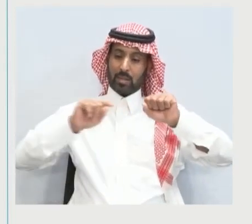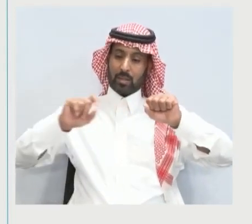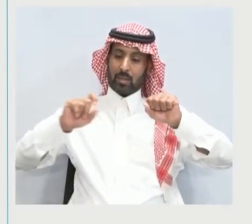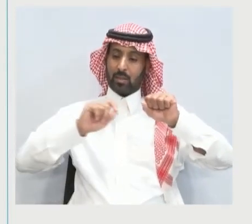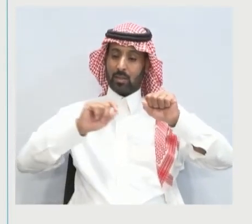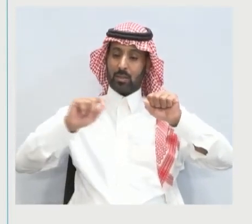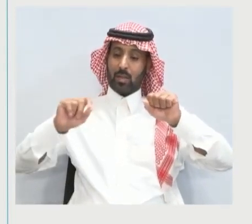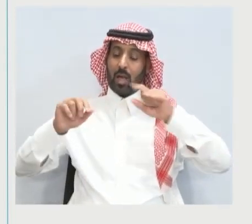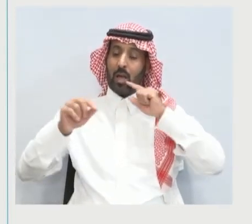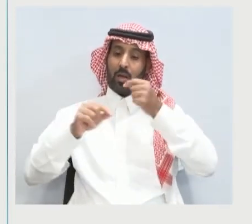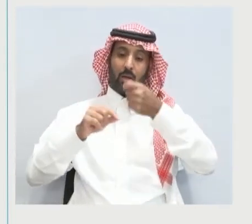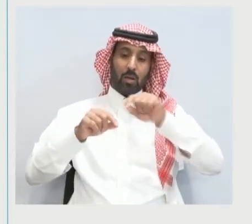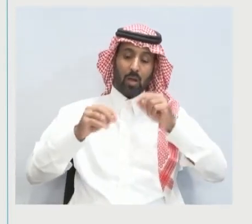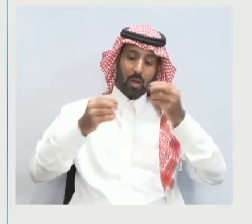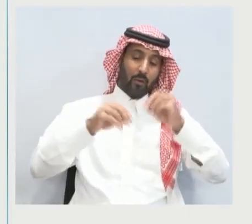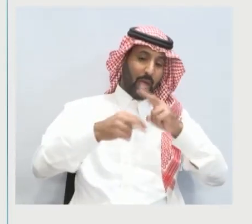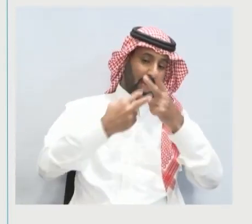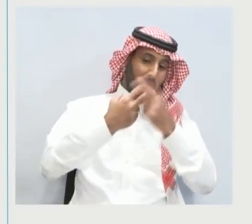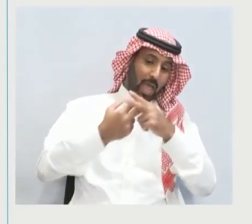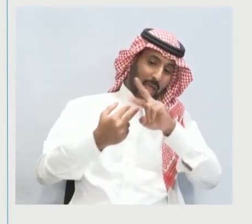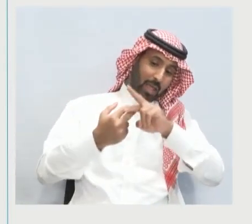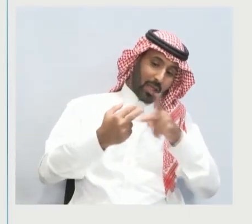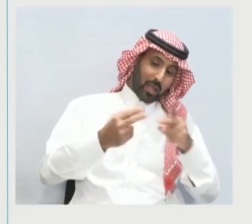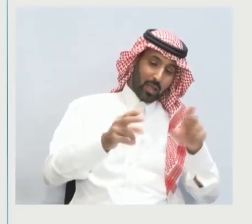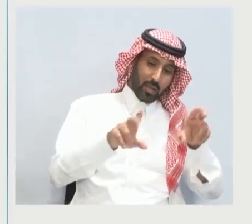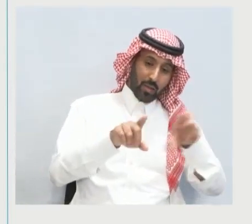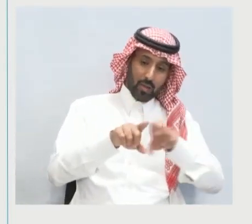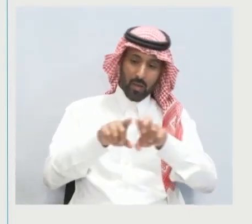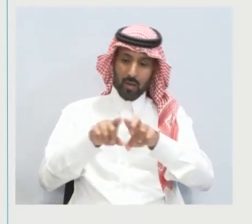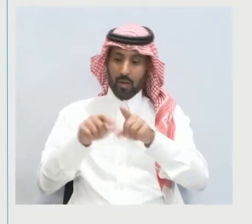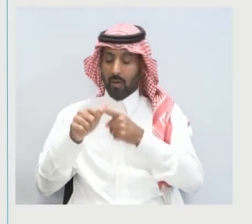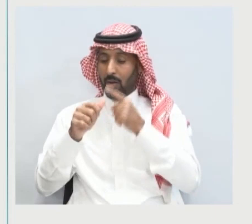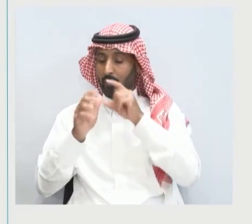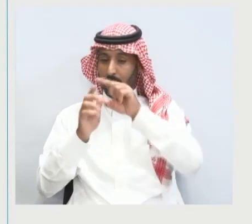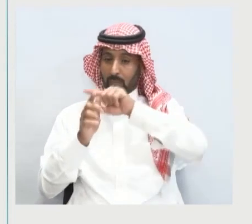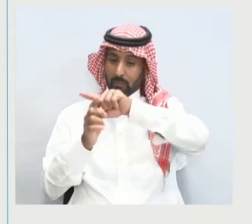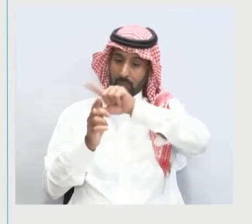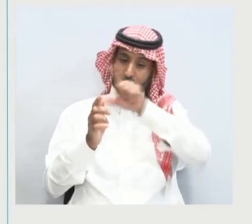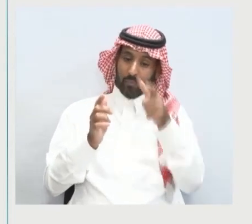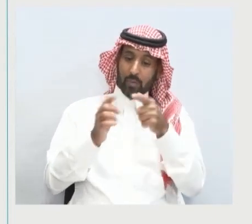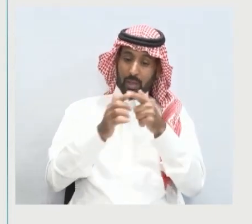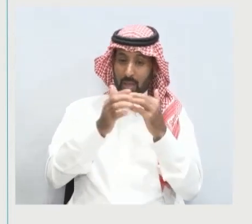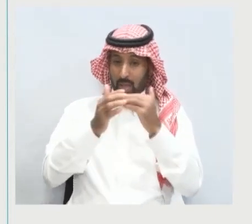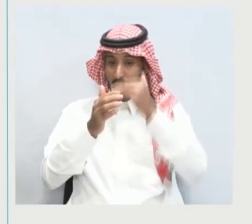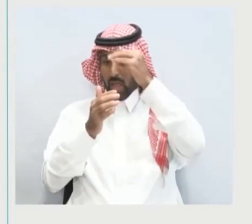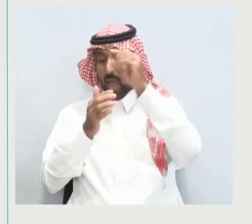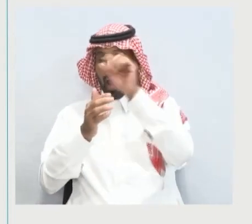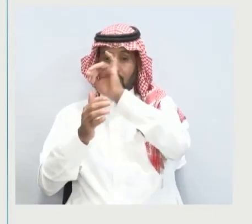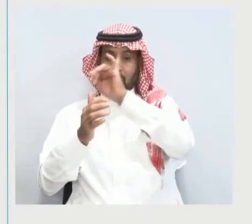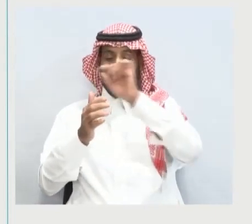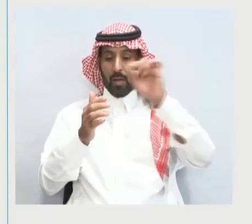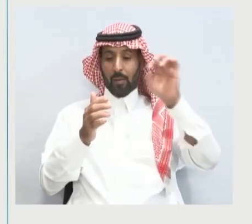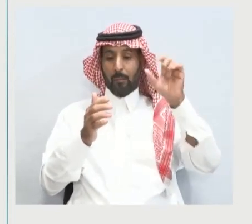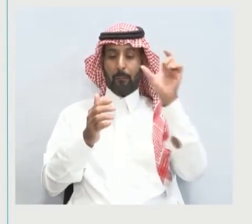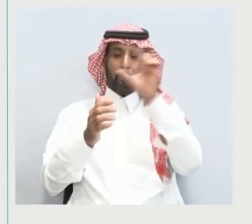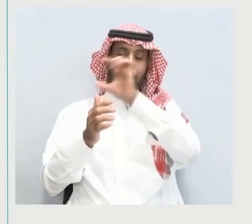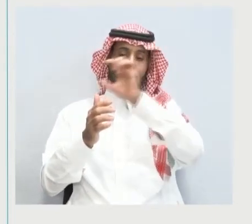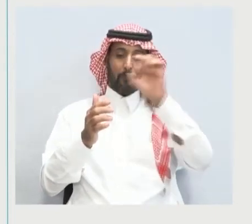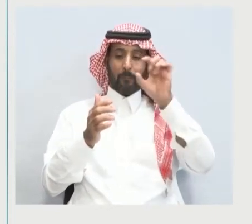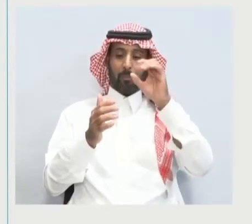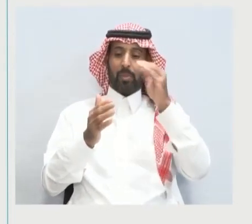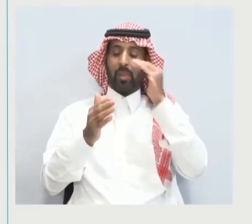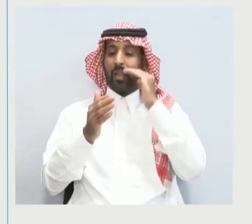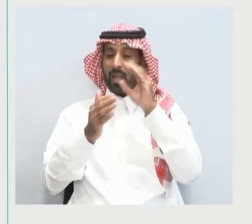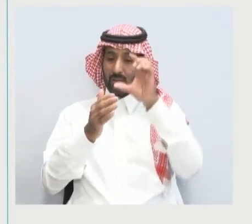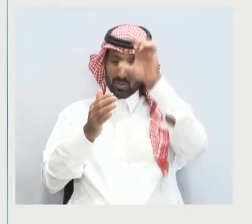الخليه ايضا في محاذاه نستطيع محاذاه النص الى اعلى او الى اسفل او الى